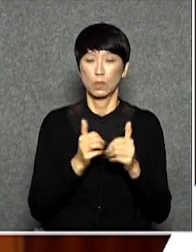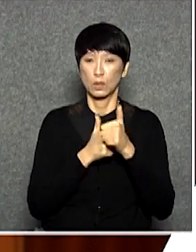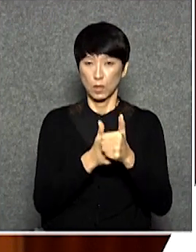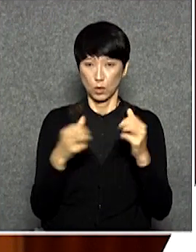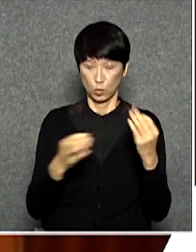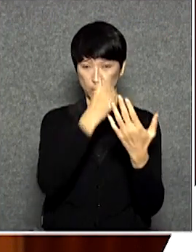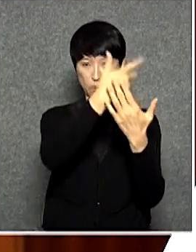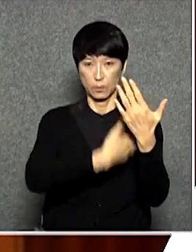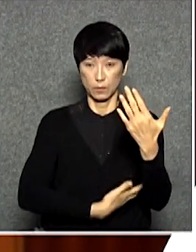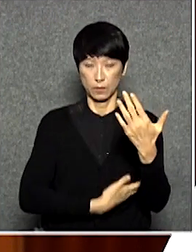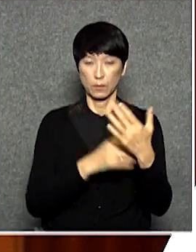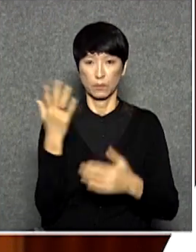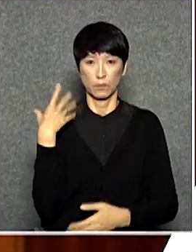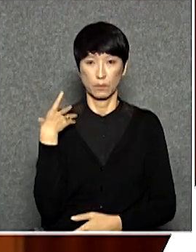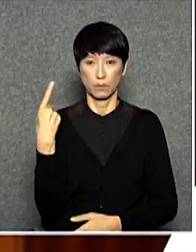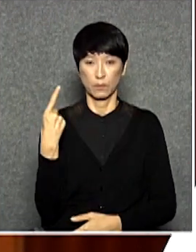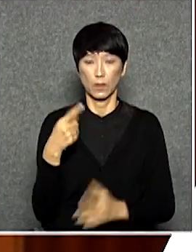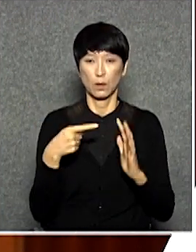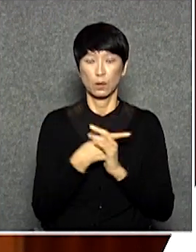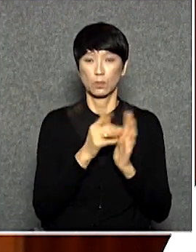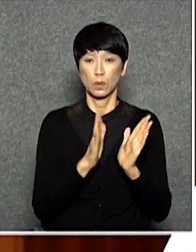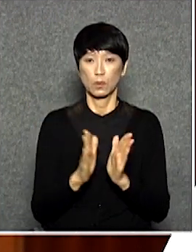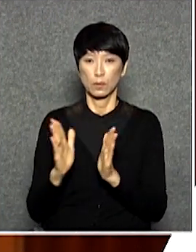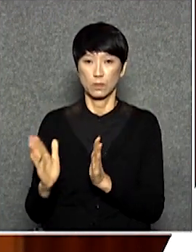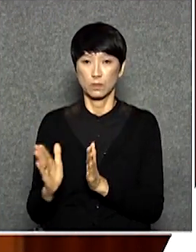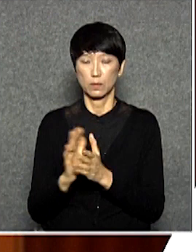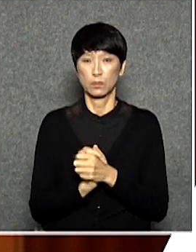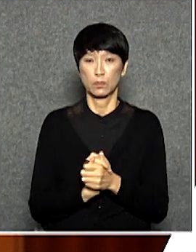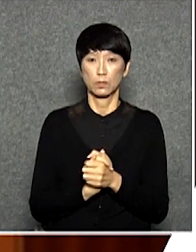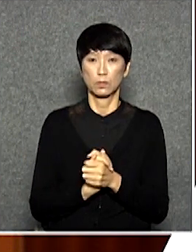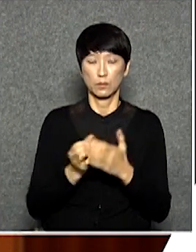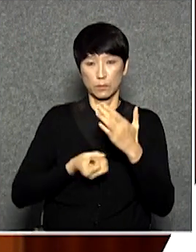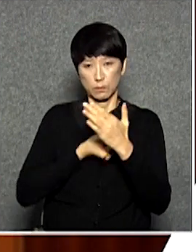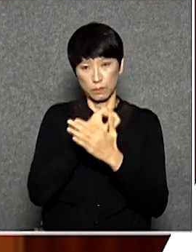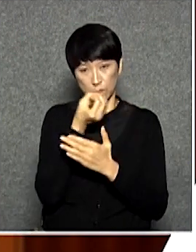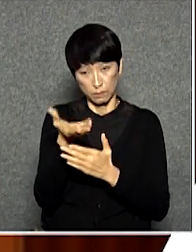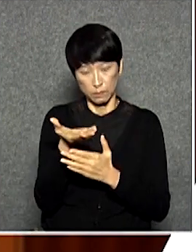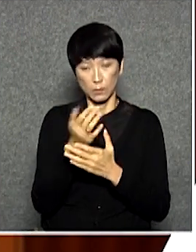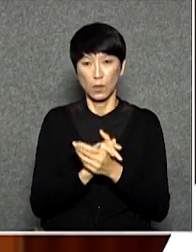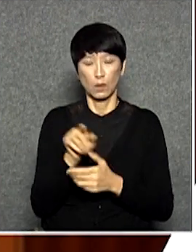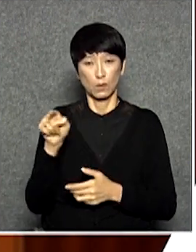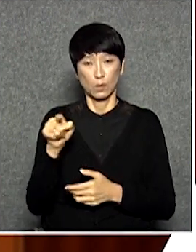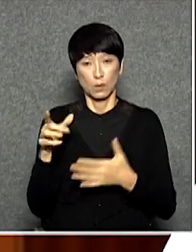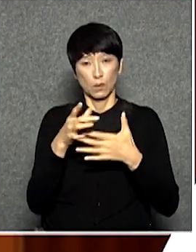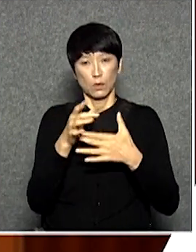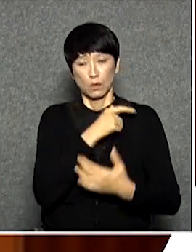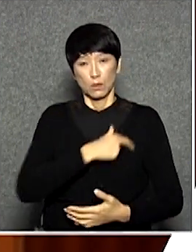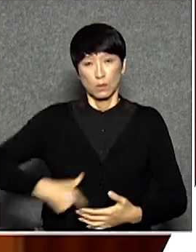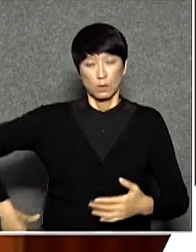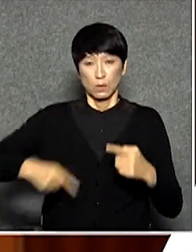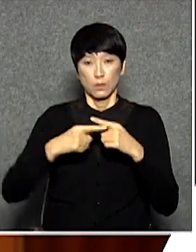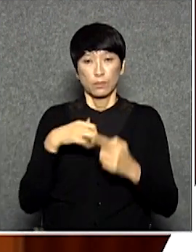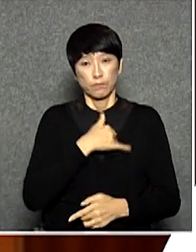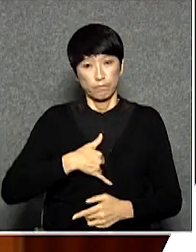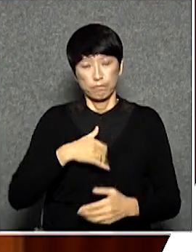咧，就喺琴日特別安排了一個嘅論壇俾大家，對候選人咧係作出提問或者係質詢咁